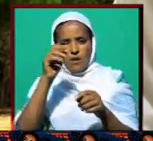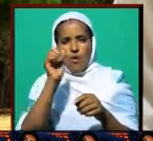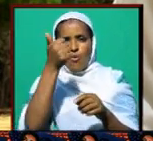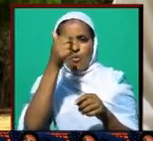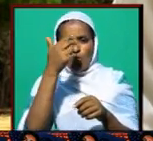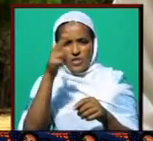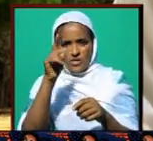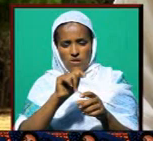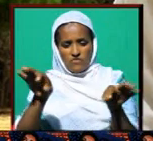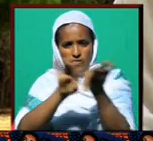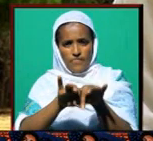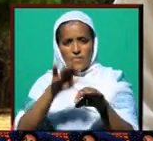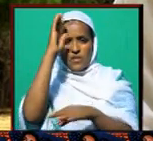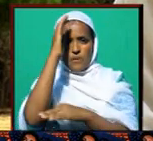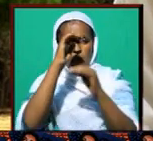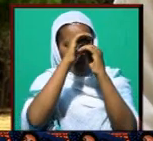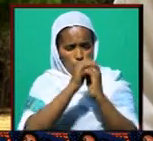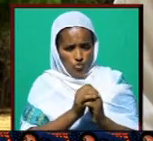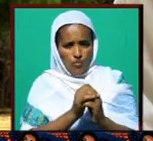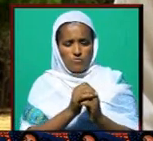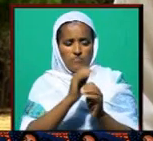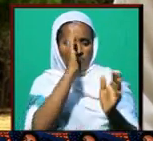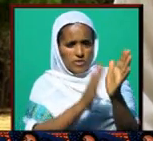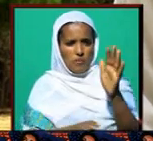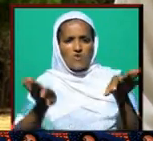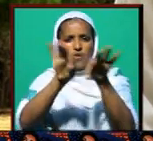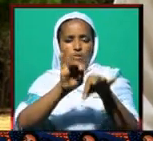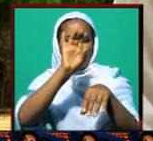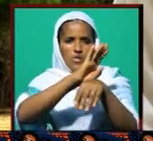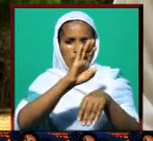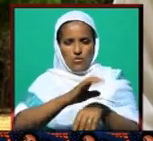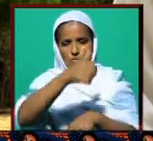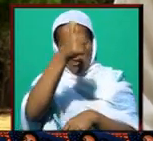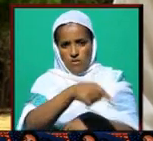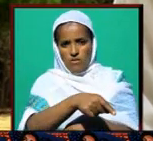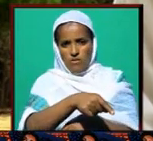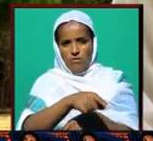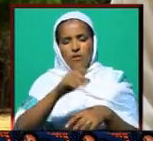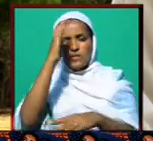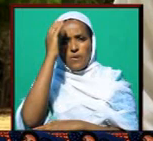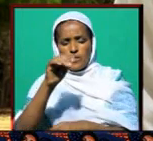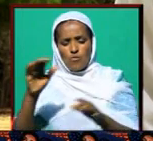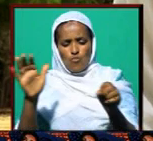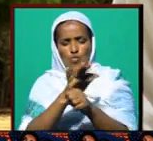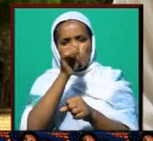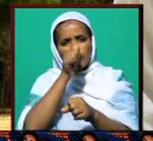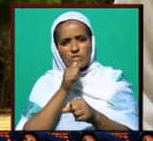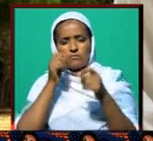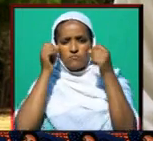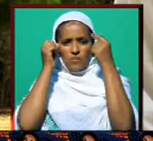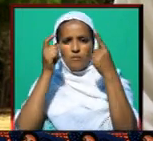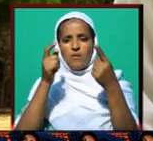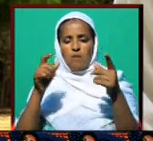ለአምልኮቱ እንዲፈጽሙበት ደብተራ ኦሪት እንዳስፈለገችው ሁሉ እኛም ደግሞ እግዚአብሔርን ለማምለክ አምልኮተ እግዚአብሔርን ለመፈጸም አስፈላጊነቱ ለዚህ ነው ማለት